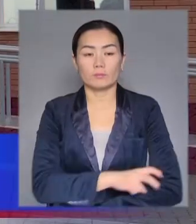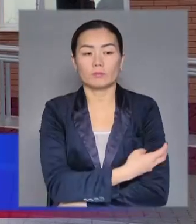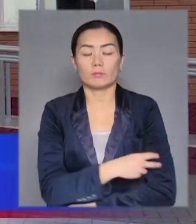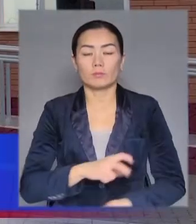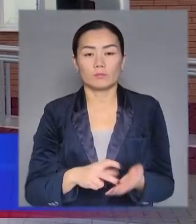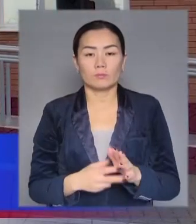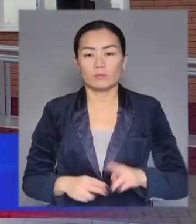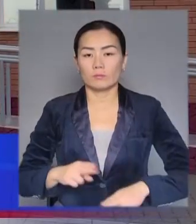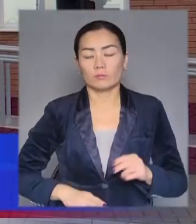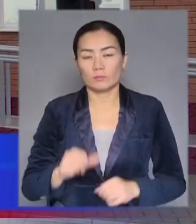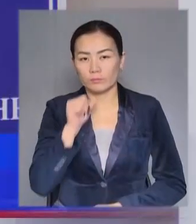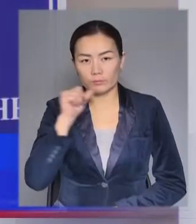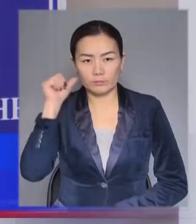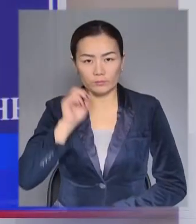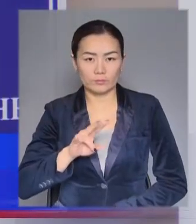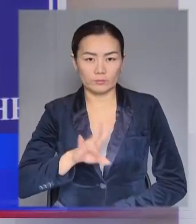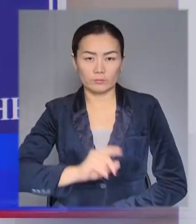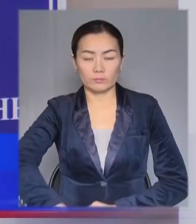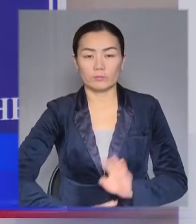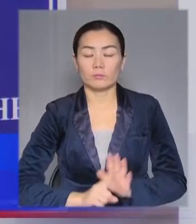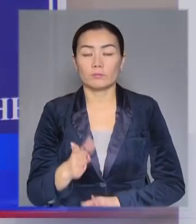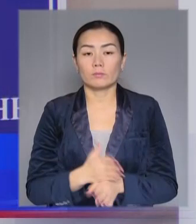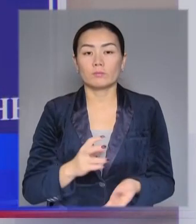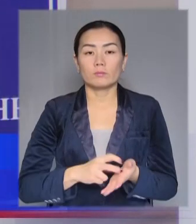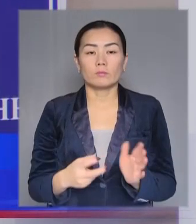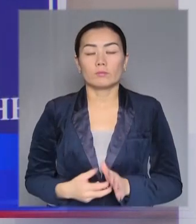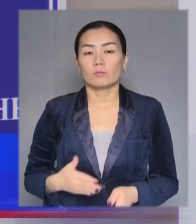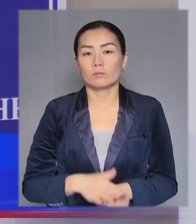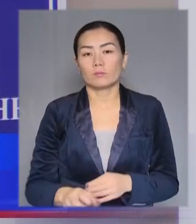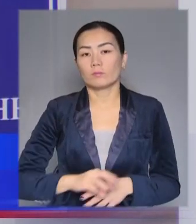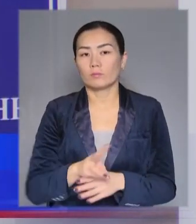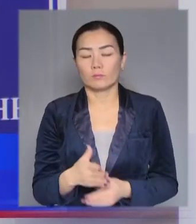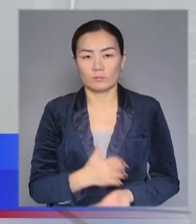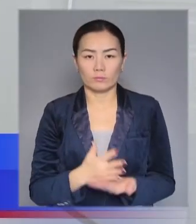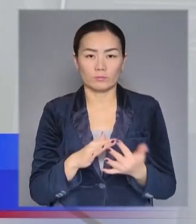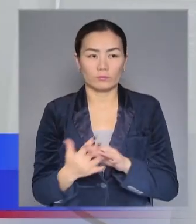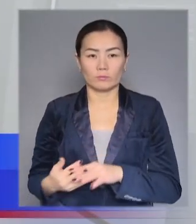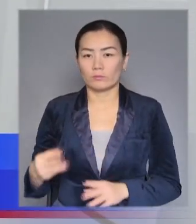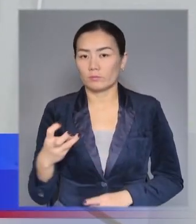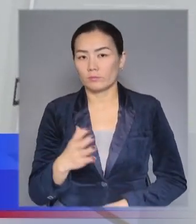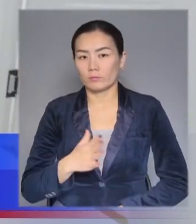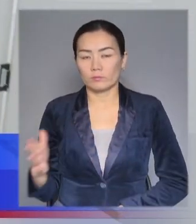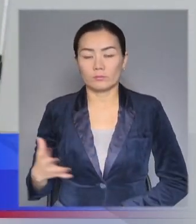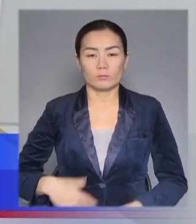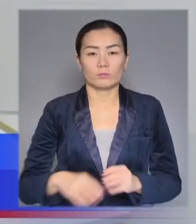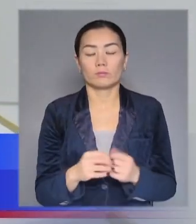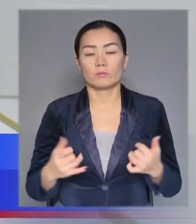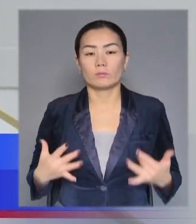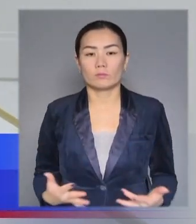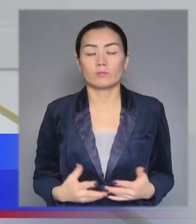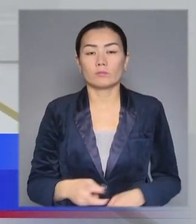Медициналық пункттің құрылысы өткен жылдың қараша айында басталған. Кабинеттер толықтай жабдықталып, ауылдағы 300-ге жуық барлығына